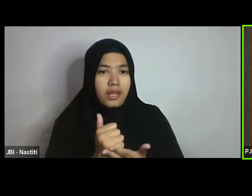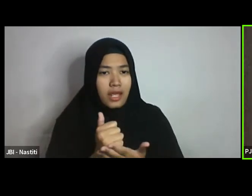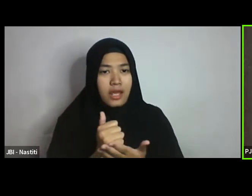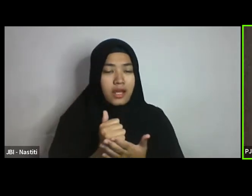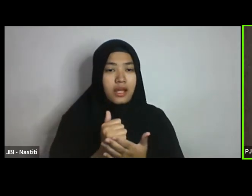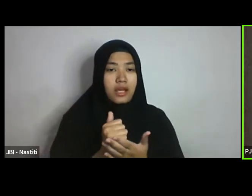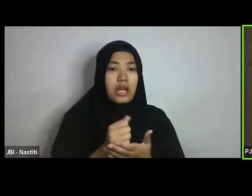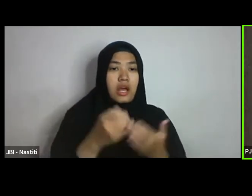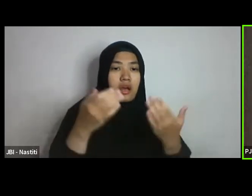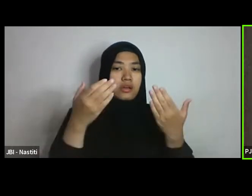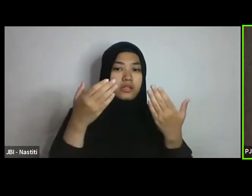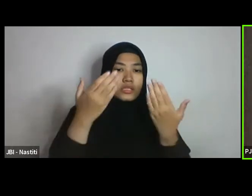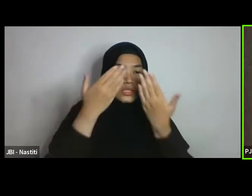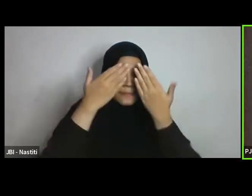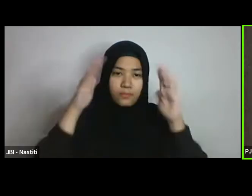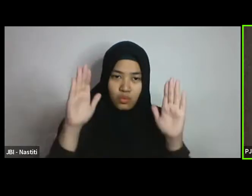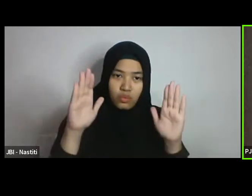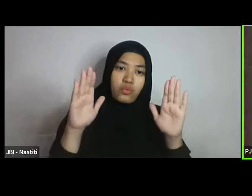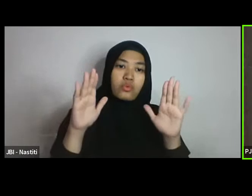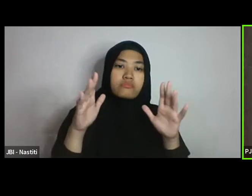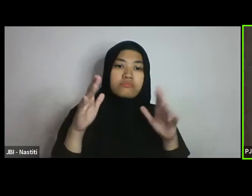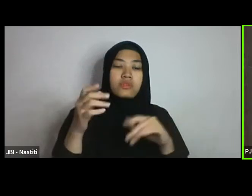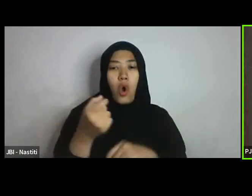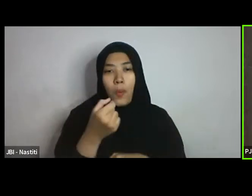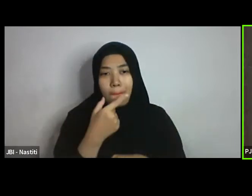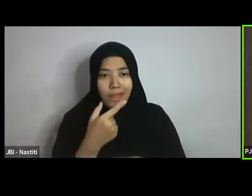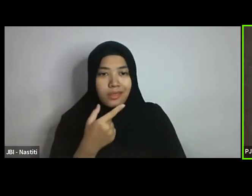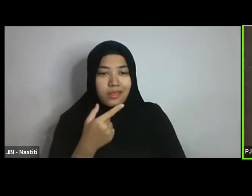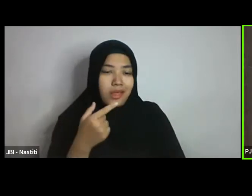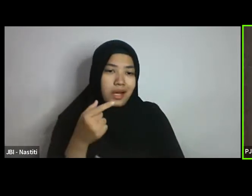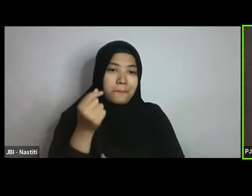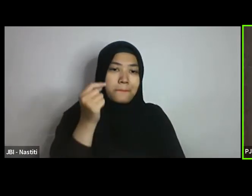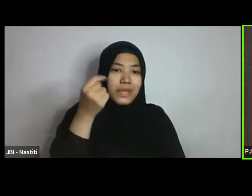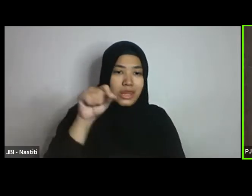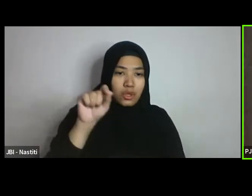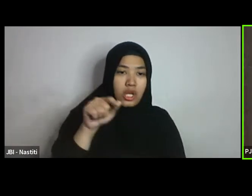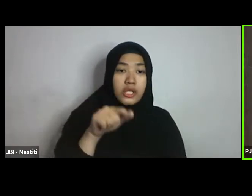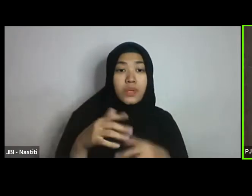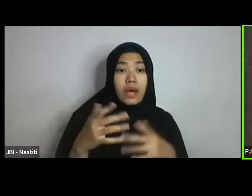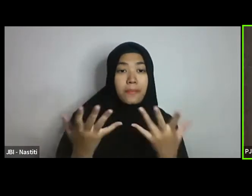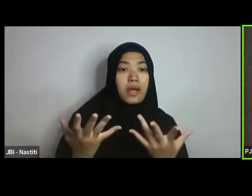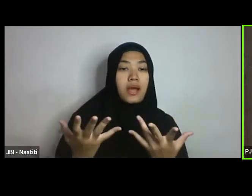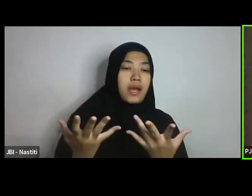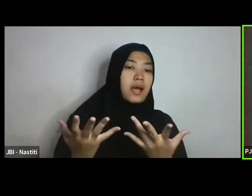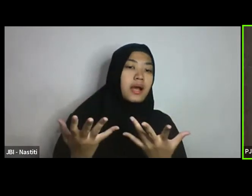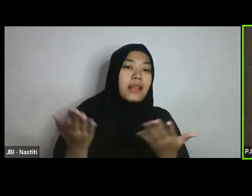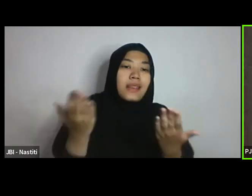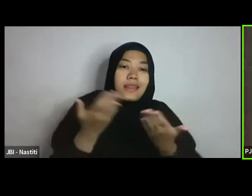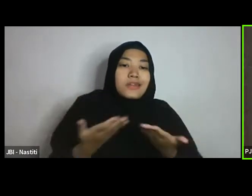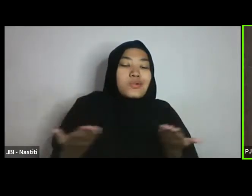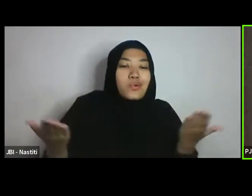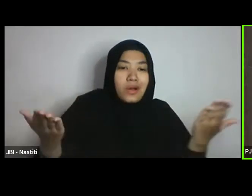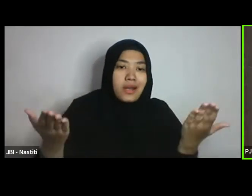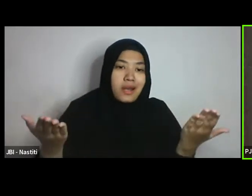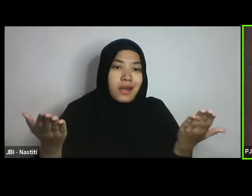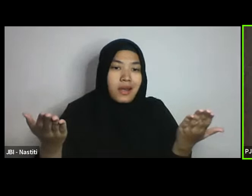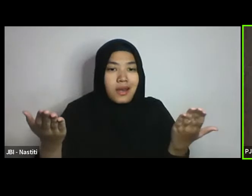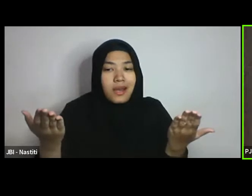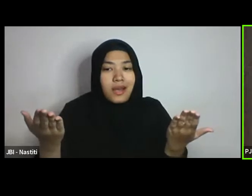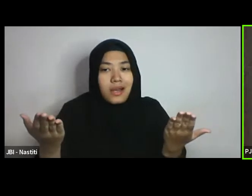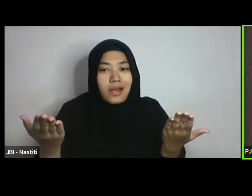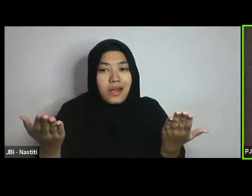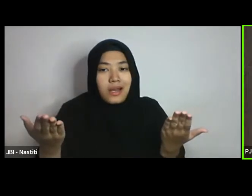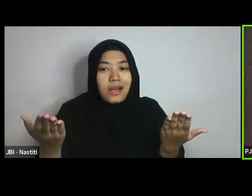satu persepsi, baik persepsi dia, persepsi masyarakat, persepsi pemerintah, pemberi layanan kesehatan.